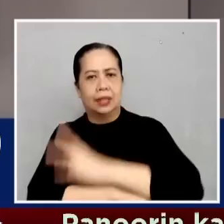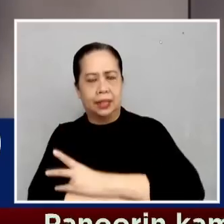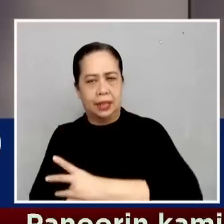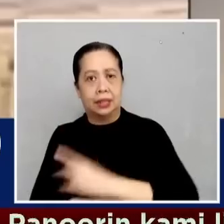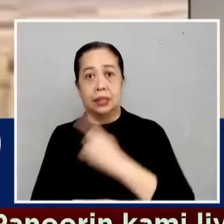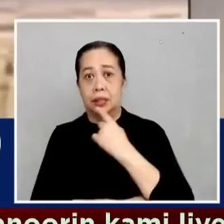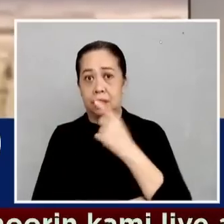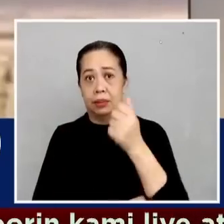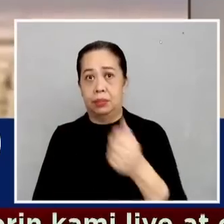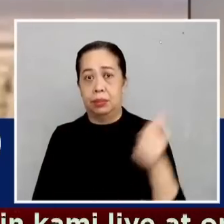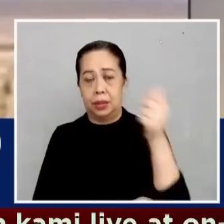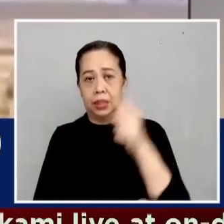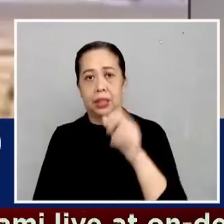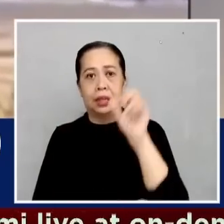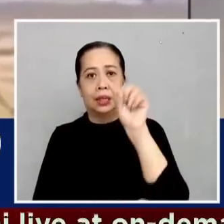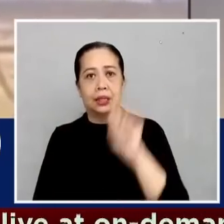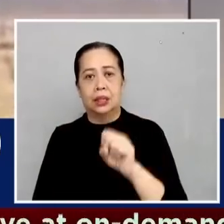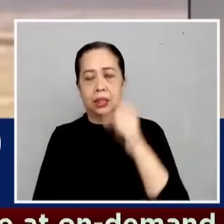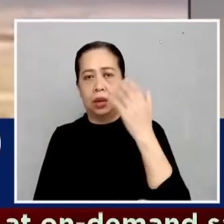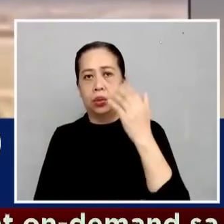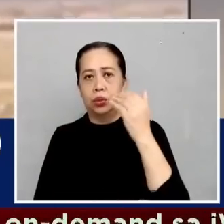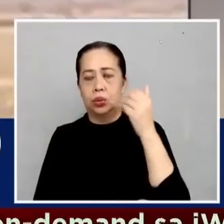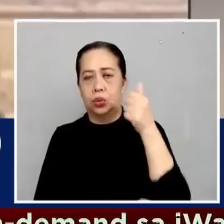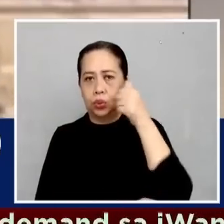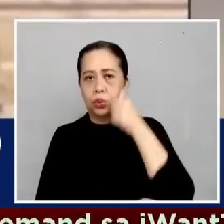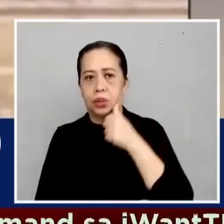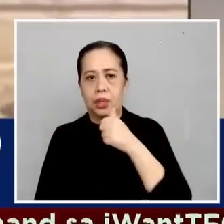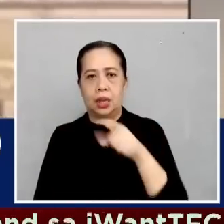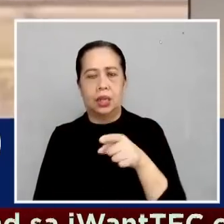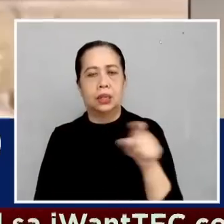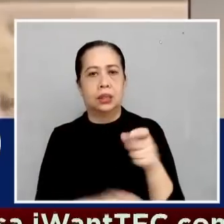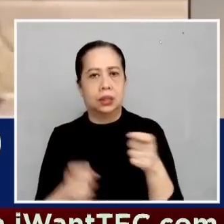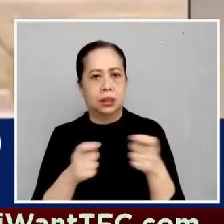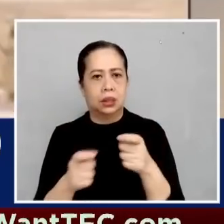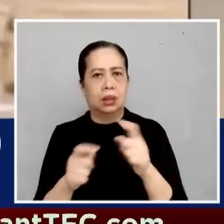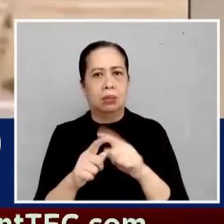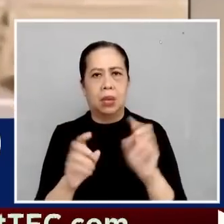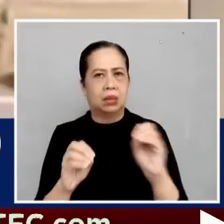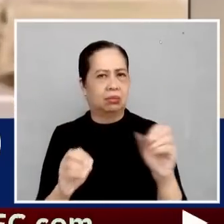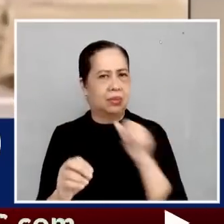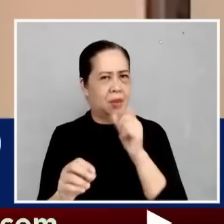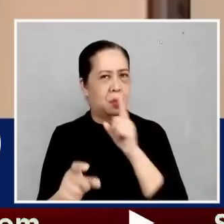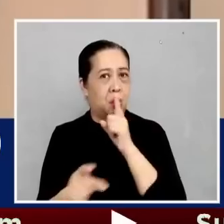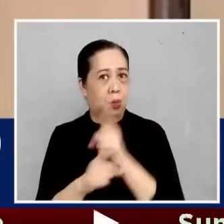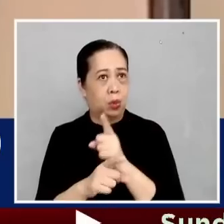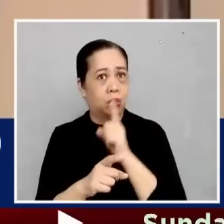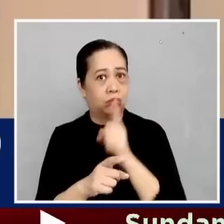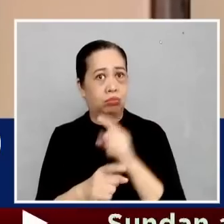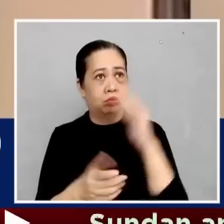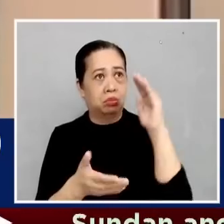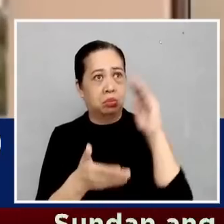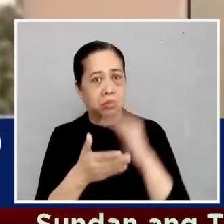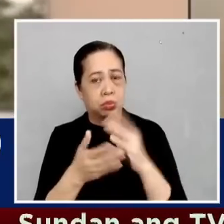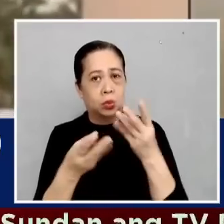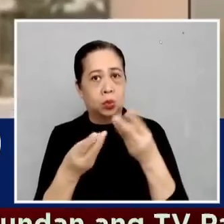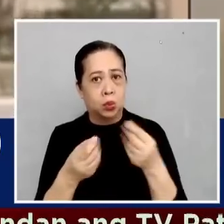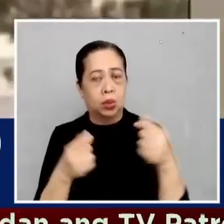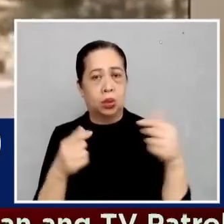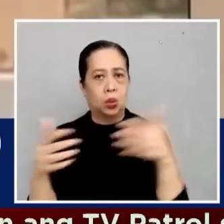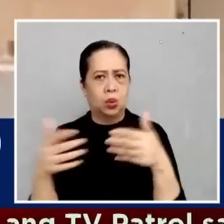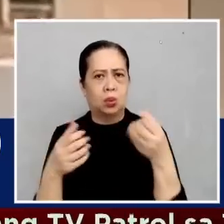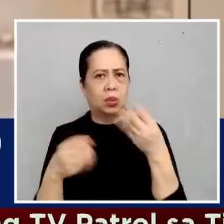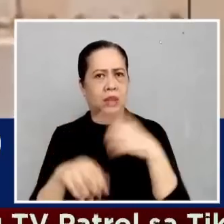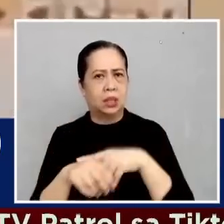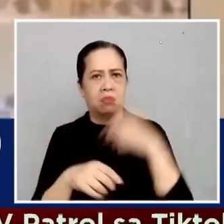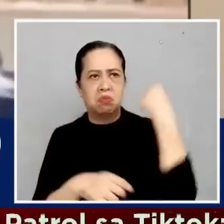Ayon sa South Sudan na siyang namagitan. Ang problema, walang garantiya na huhupa ang gulo dahil ilang beses nang